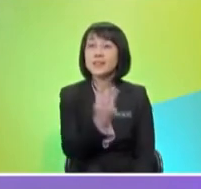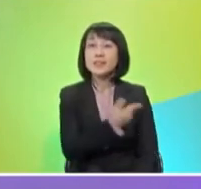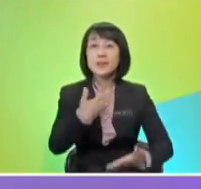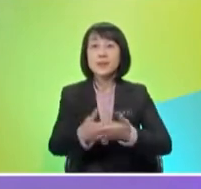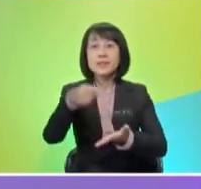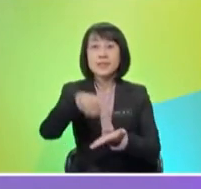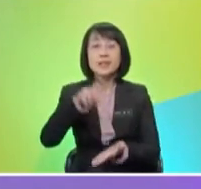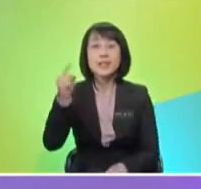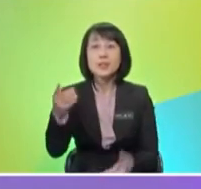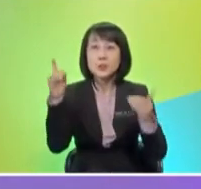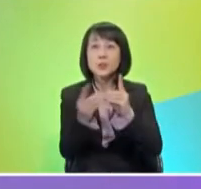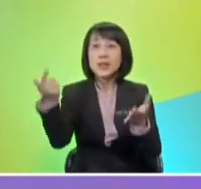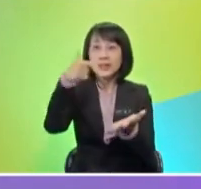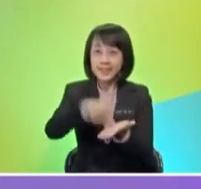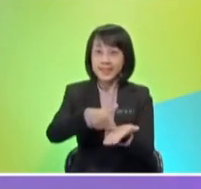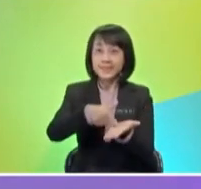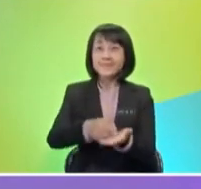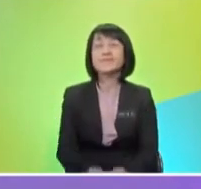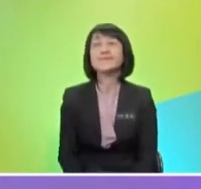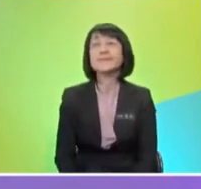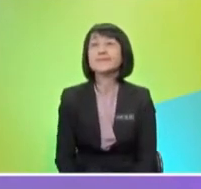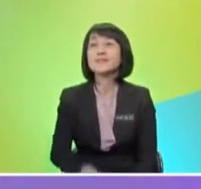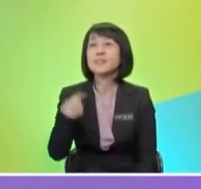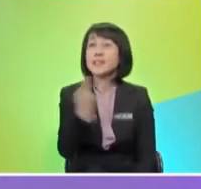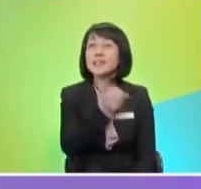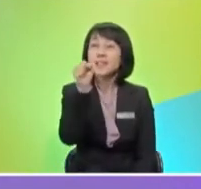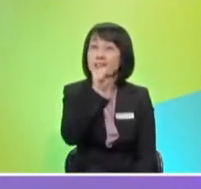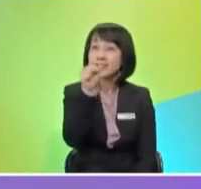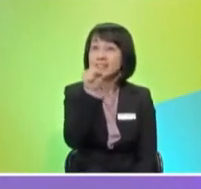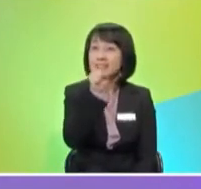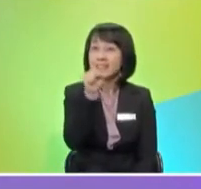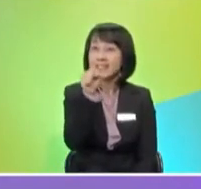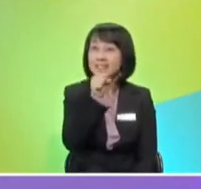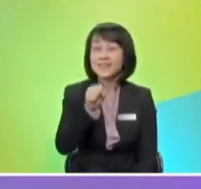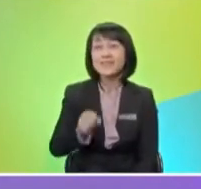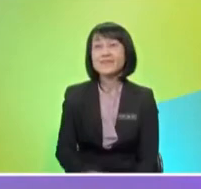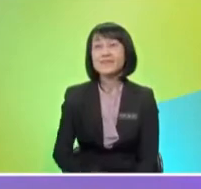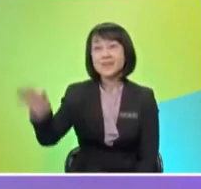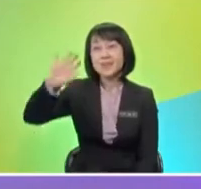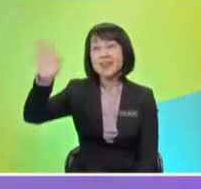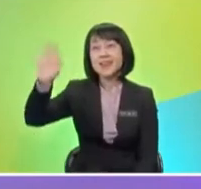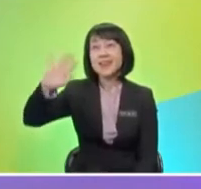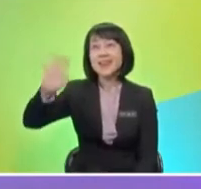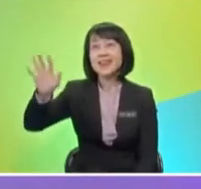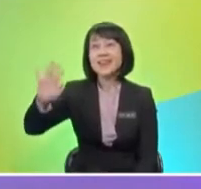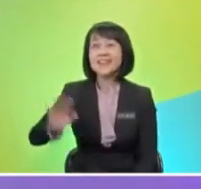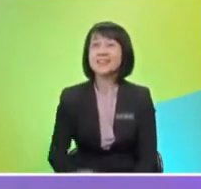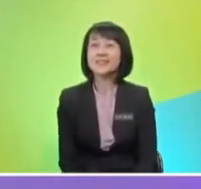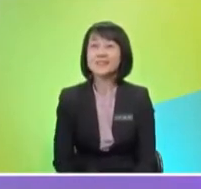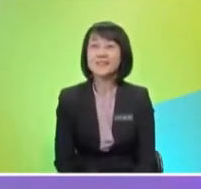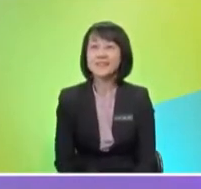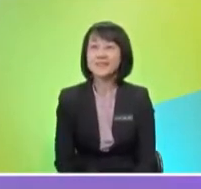di sini saja jumpa lagi untuk episode akan datang kita tidak menyanyi assalamualaikum bye-bye kita ke